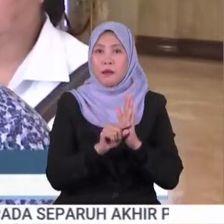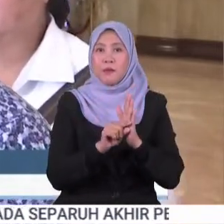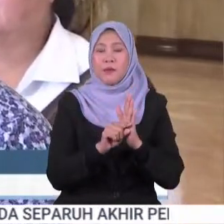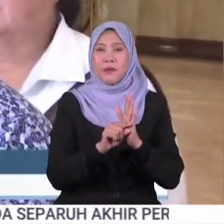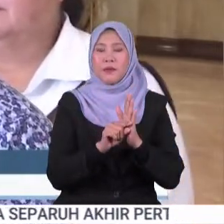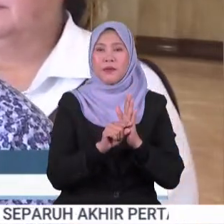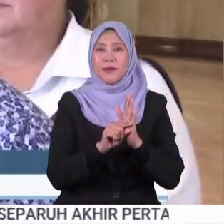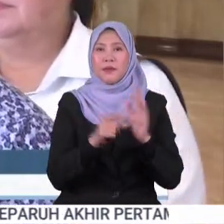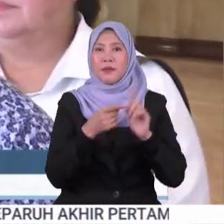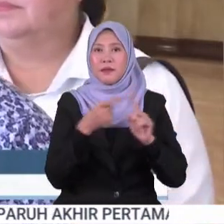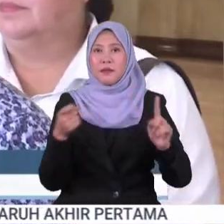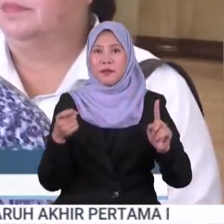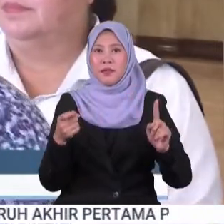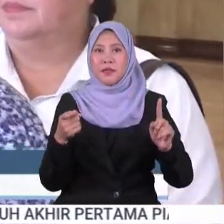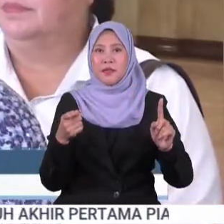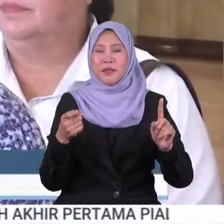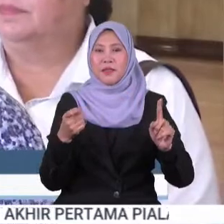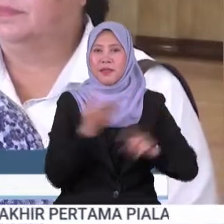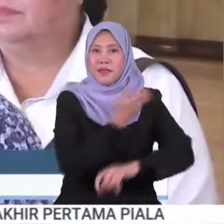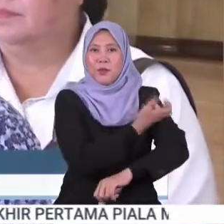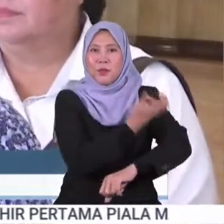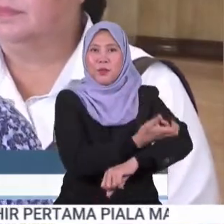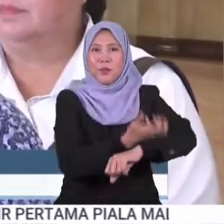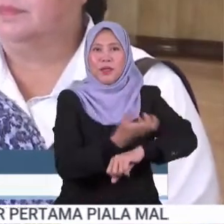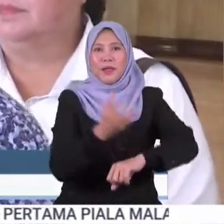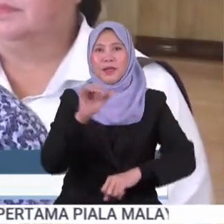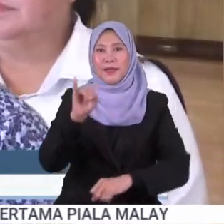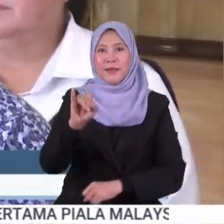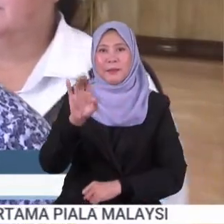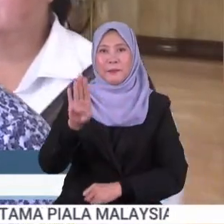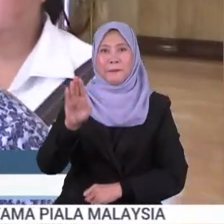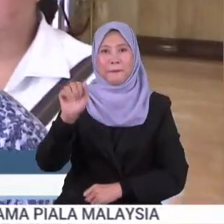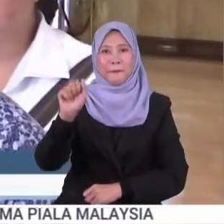daripada keturunan Iban dan Bai.